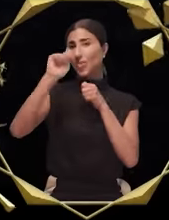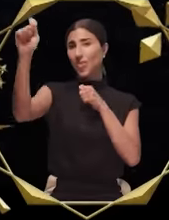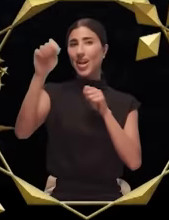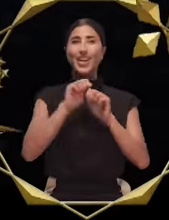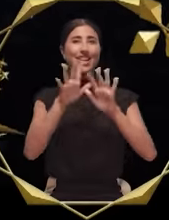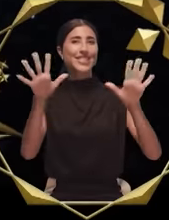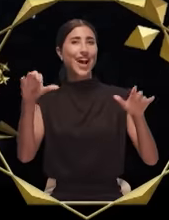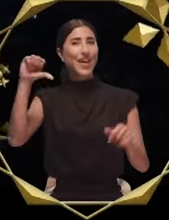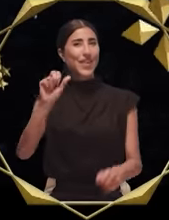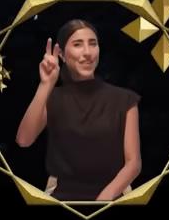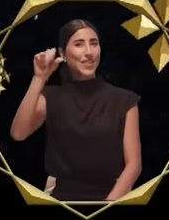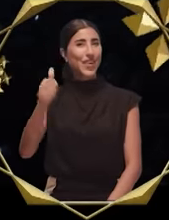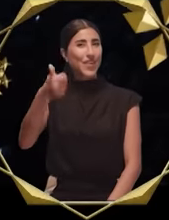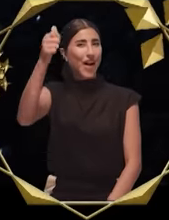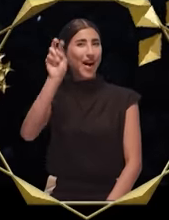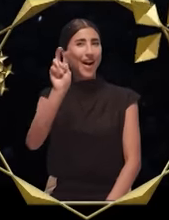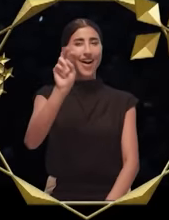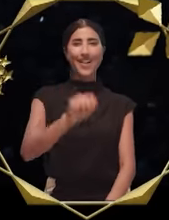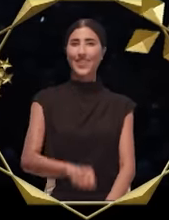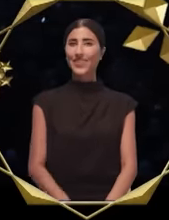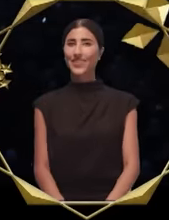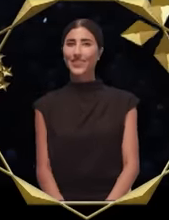من هنا إلى ساحر وقوى